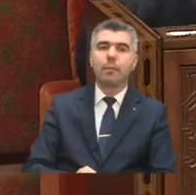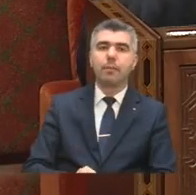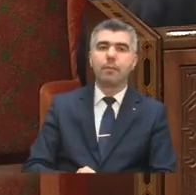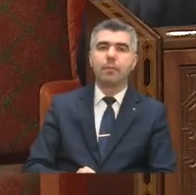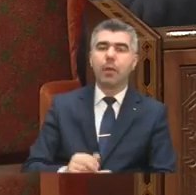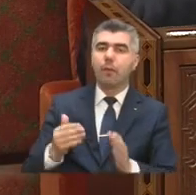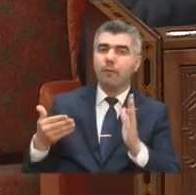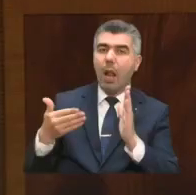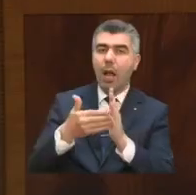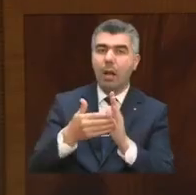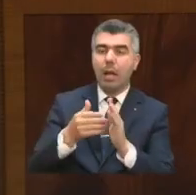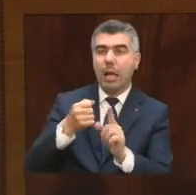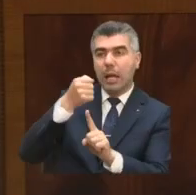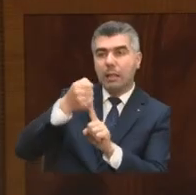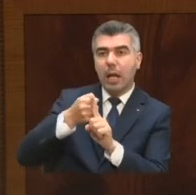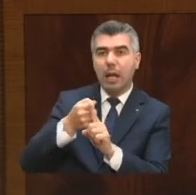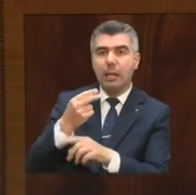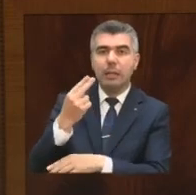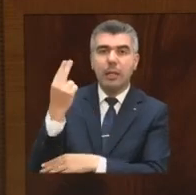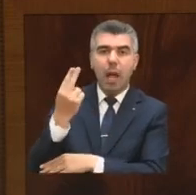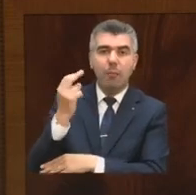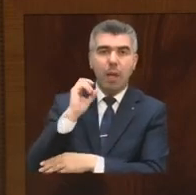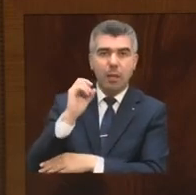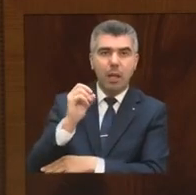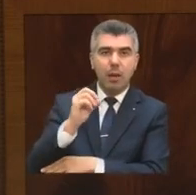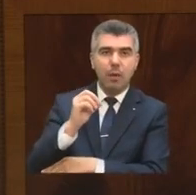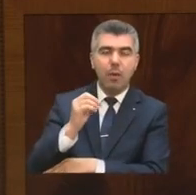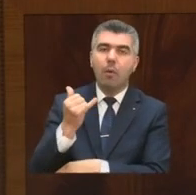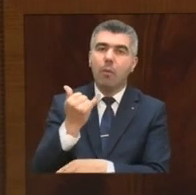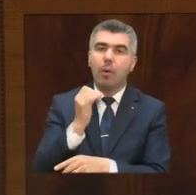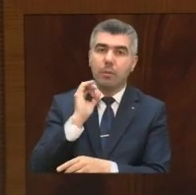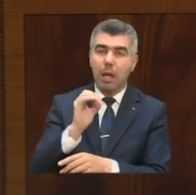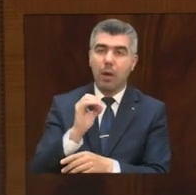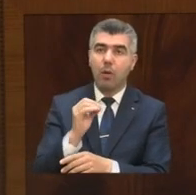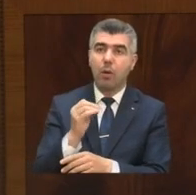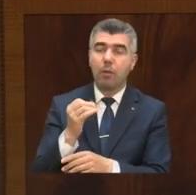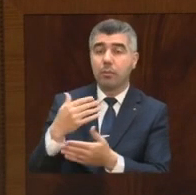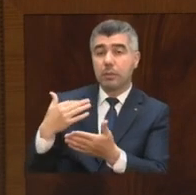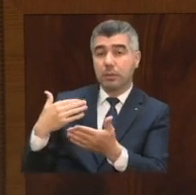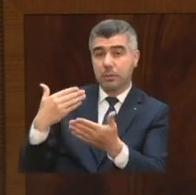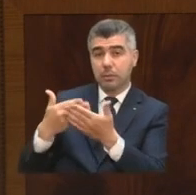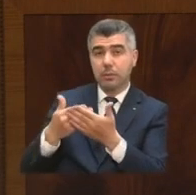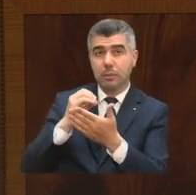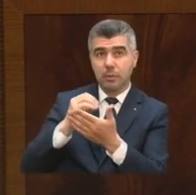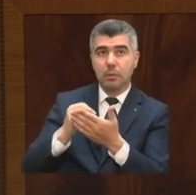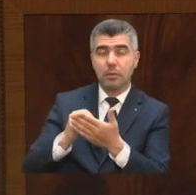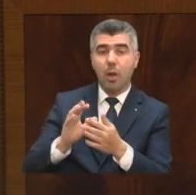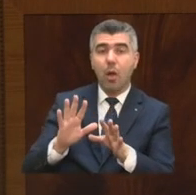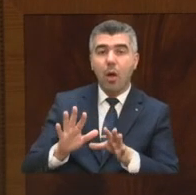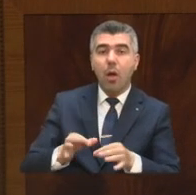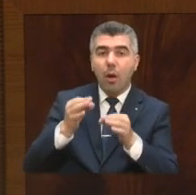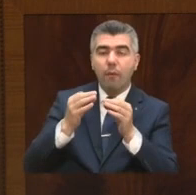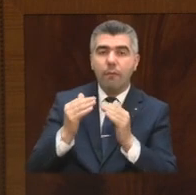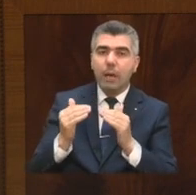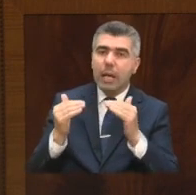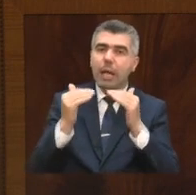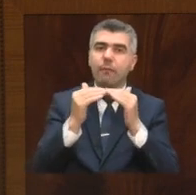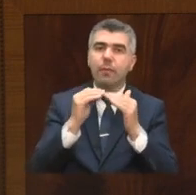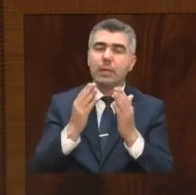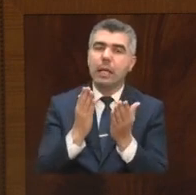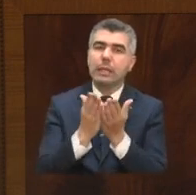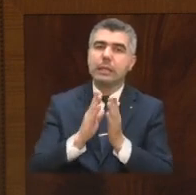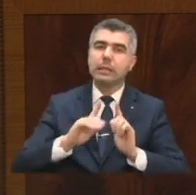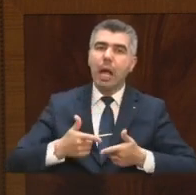ان اصلاح التعليم العالي باعتباره ورشا مصيريا يمتد لعقود وجب فيه التنسيق مع التعليم المدرسي